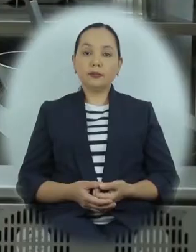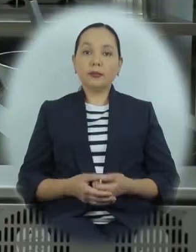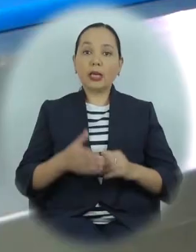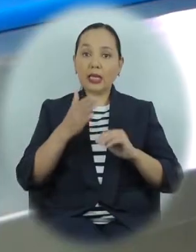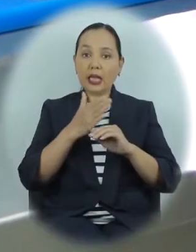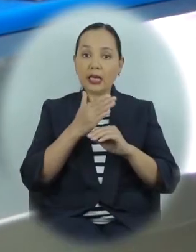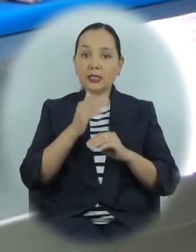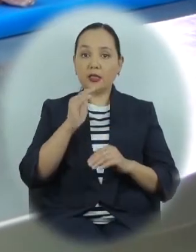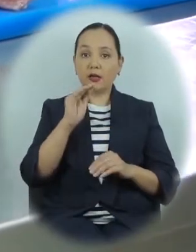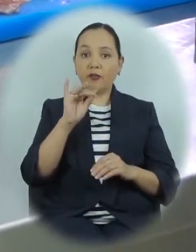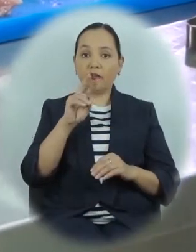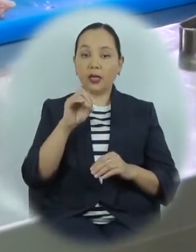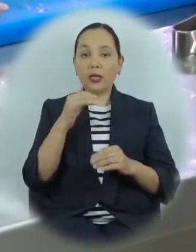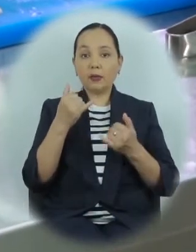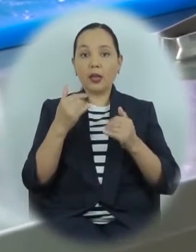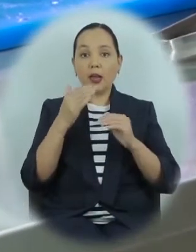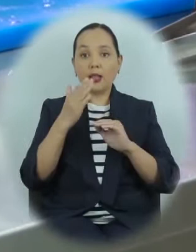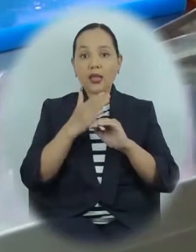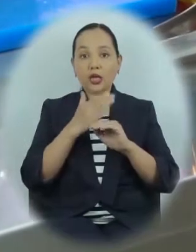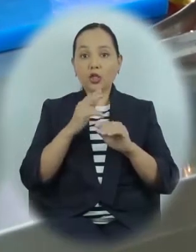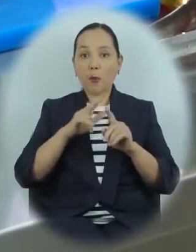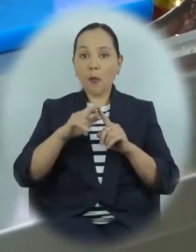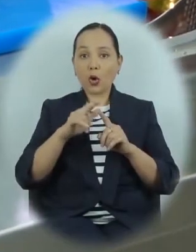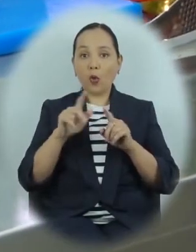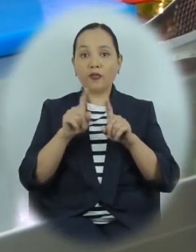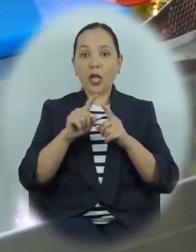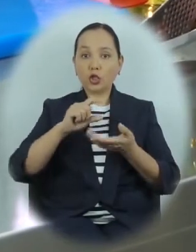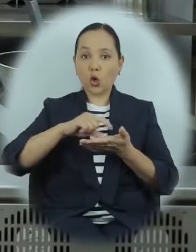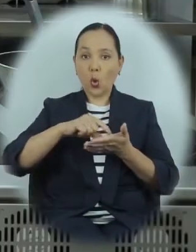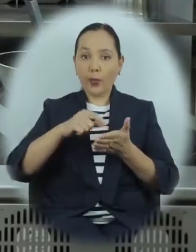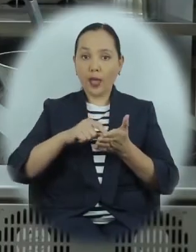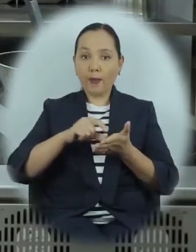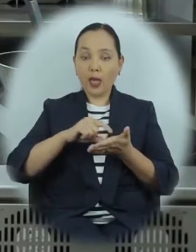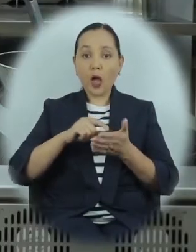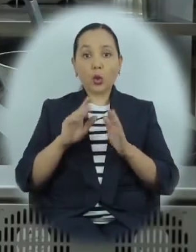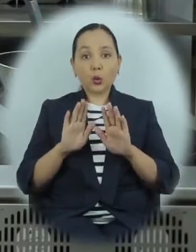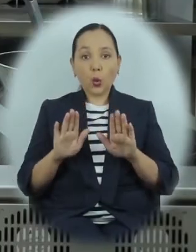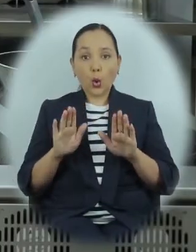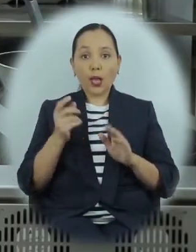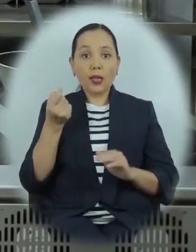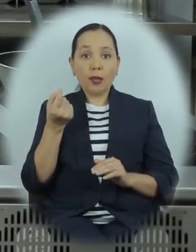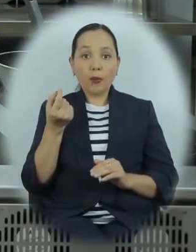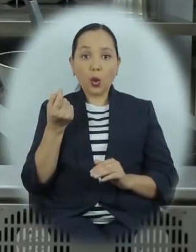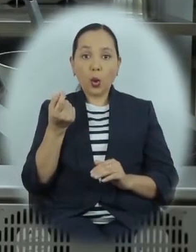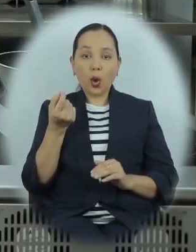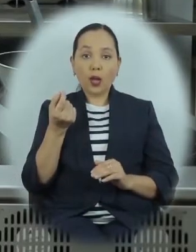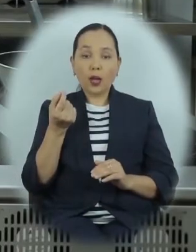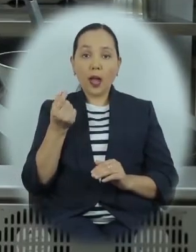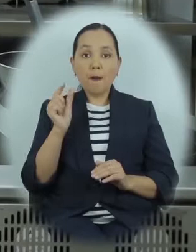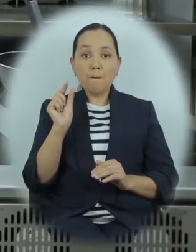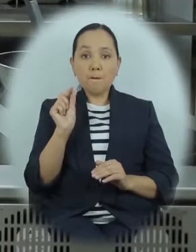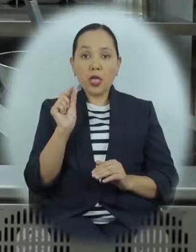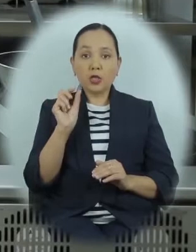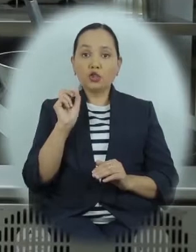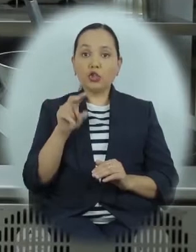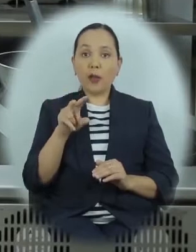Нарезали филе, а теперь нарежем морковь. Морковь мы нарежем также кубиком, только немного мельче,